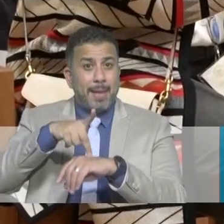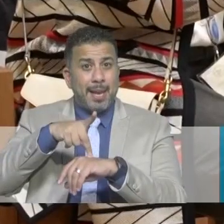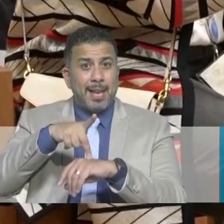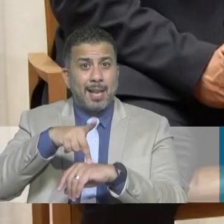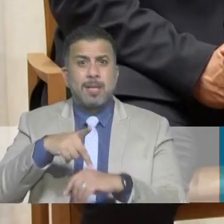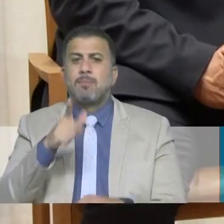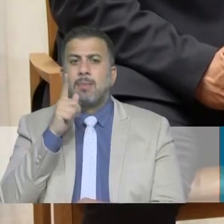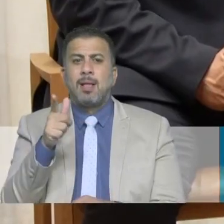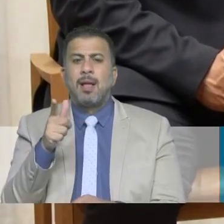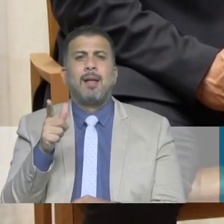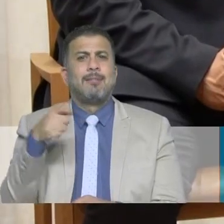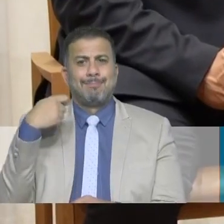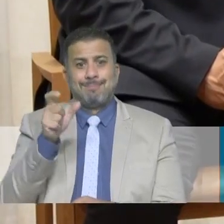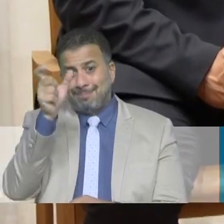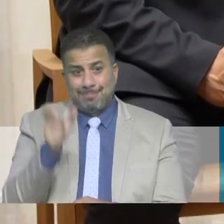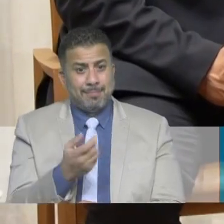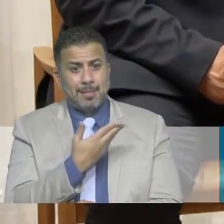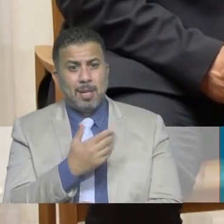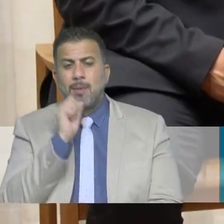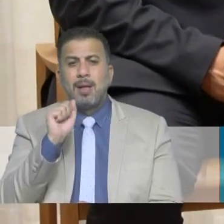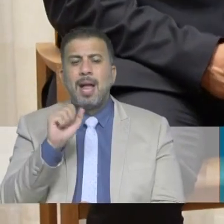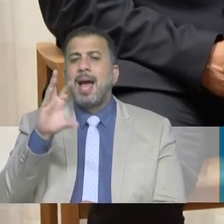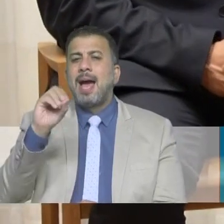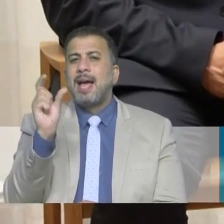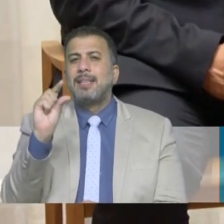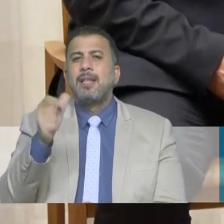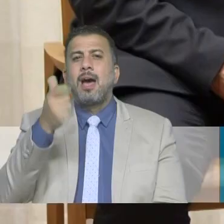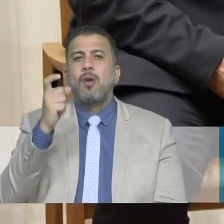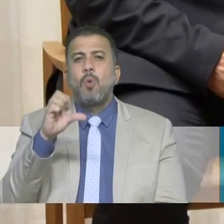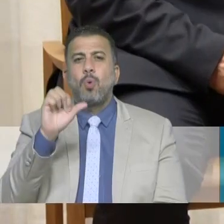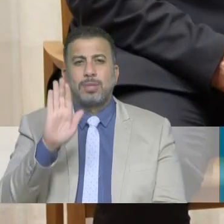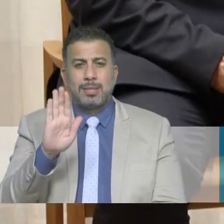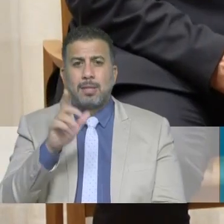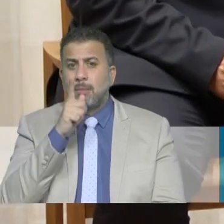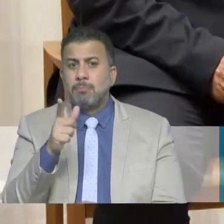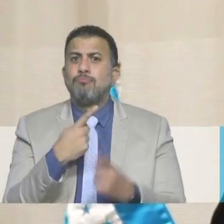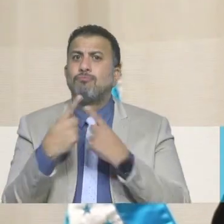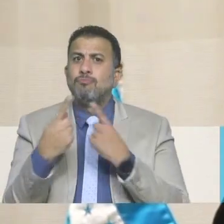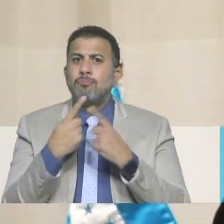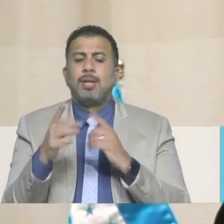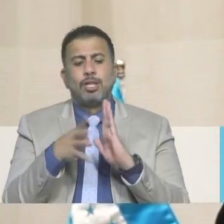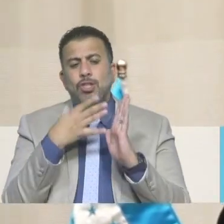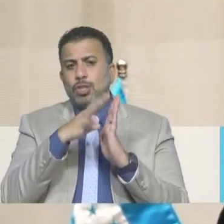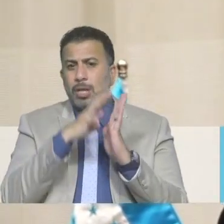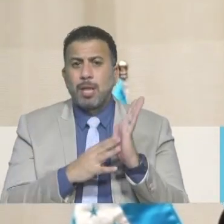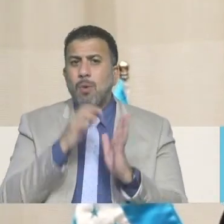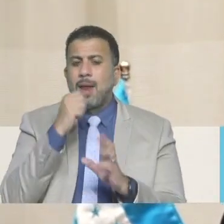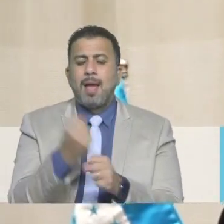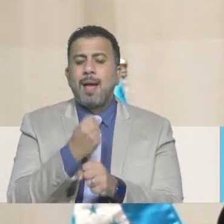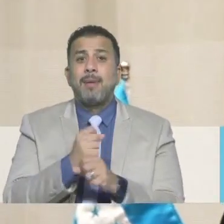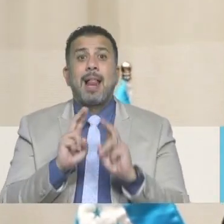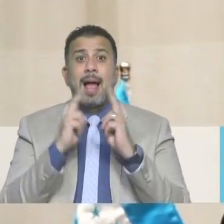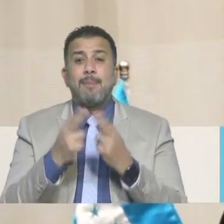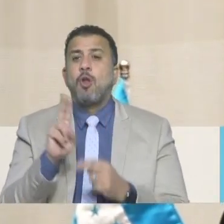ومعالي ادوارد انريكي وزير خارجيه هندوس وبحث سموه مع الوزراء جدول اعمال الجمعيه العامه